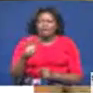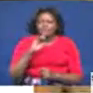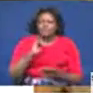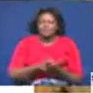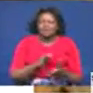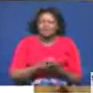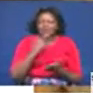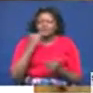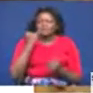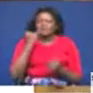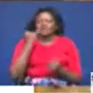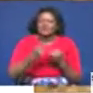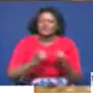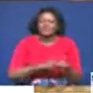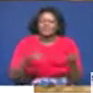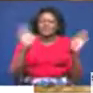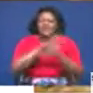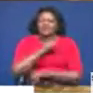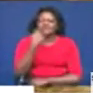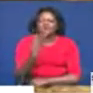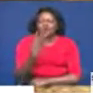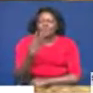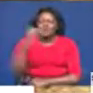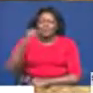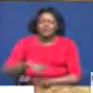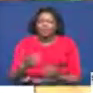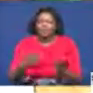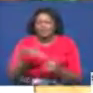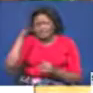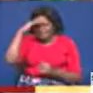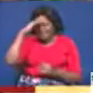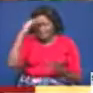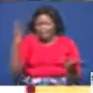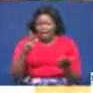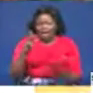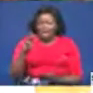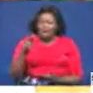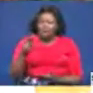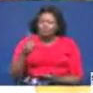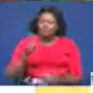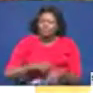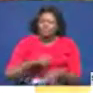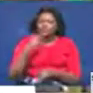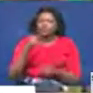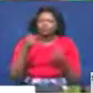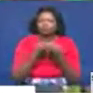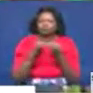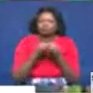kuonekana mara ya mwisho usiku wa tarehe 4 mwezi huu kwenye klabu kimoja huko Kamulu wakiwa wanatazama mechi moja ya